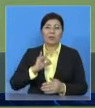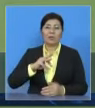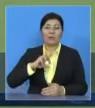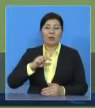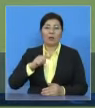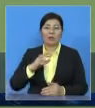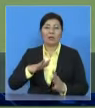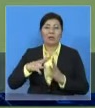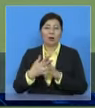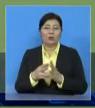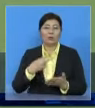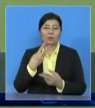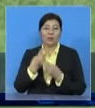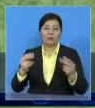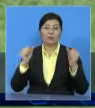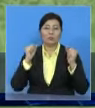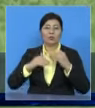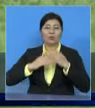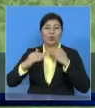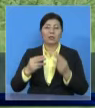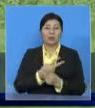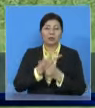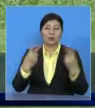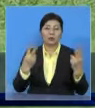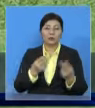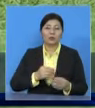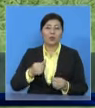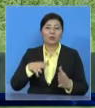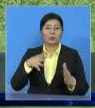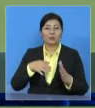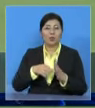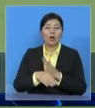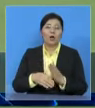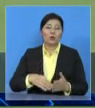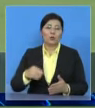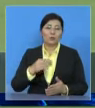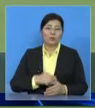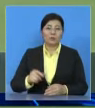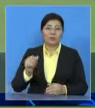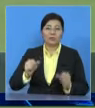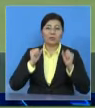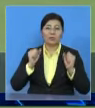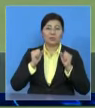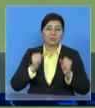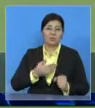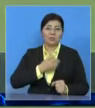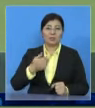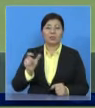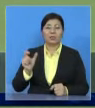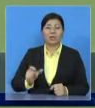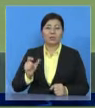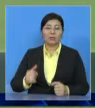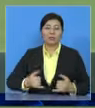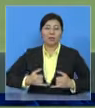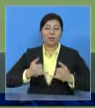ауылына барғанда көзімізге спорттық алаң түсті. Аудандық бюджеттен қаржы бөлініп, оқудан тыс уақытта дене шынықтырамын деген ауыл балаларына